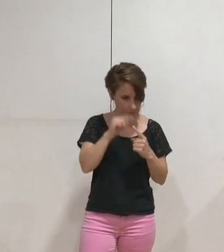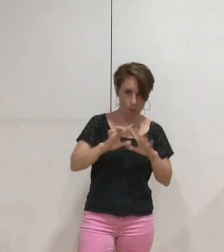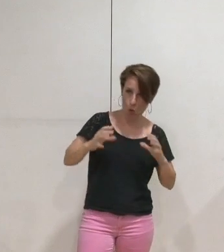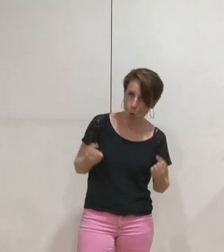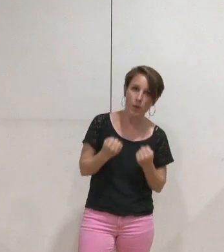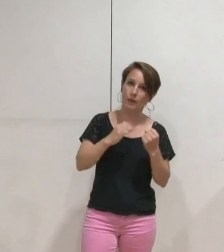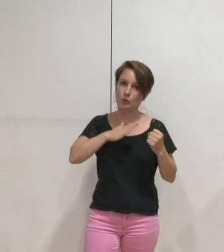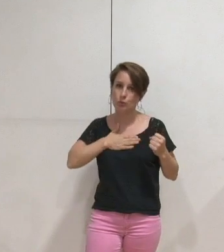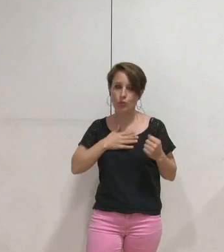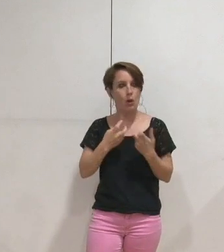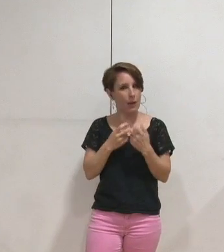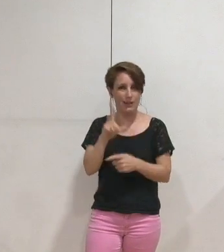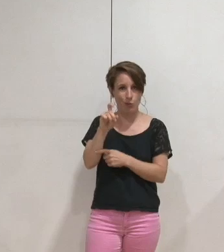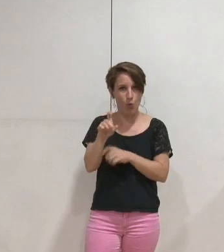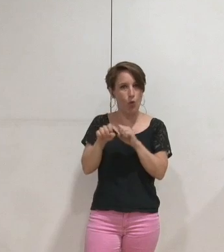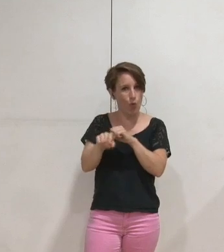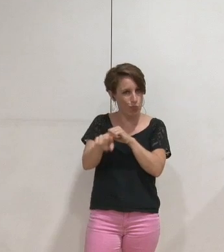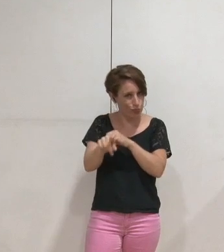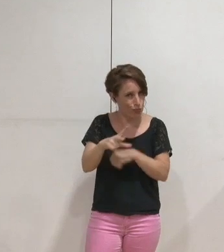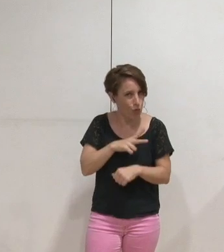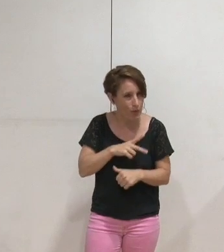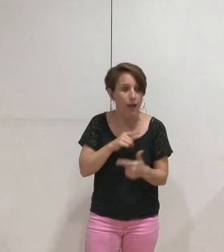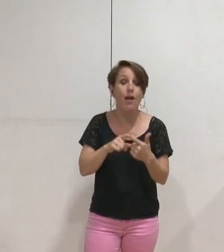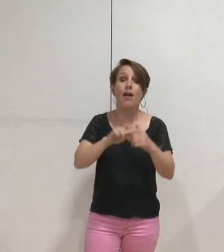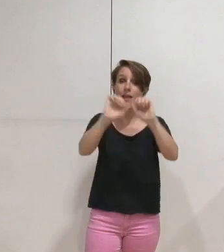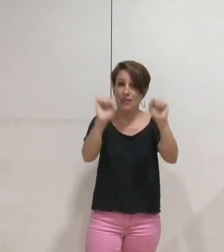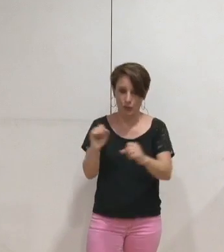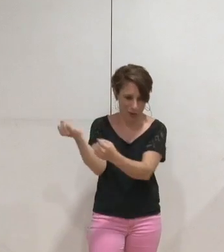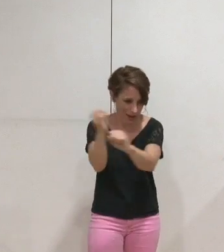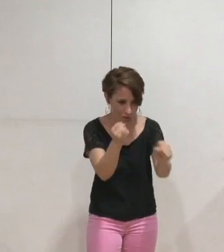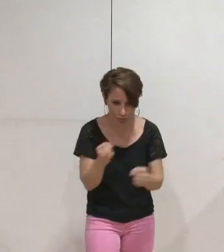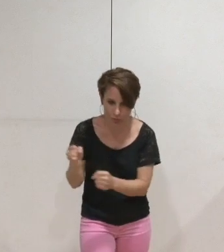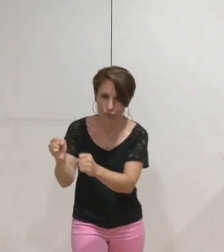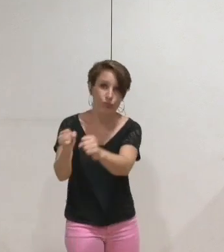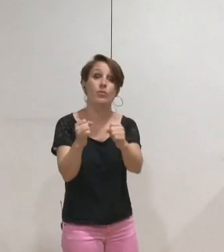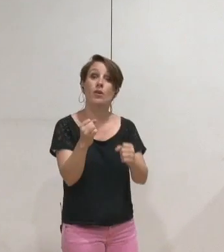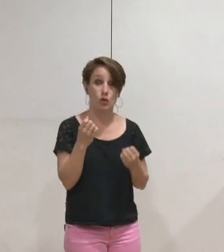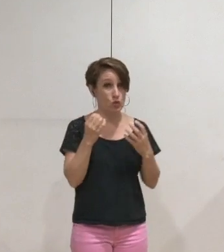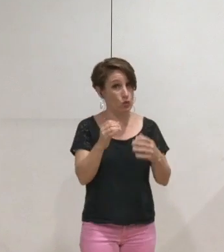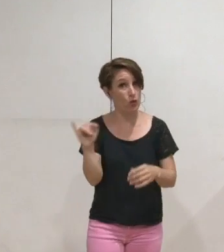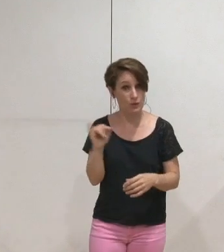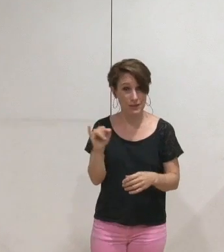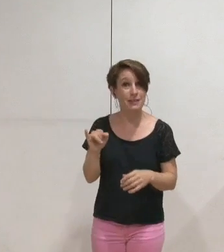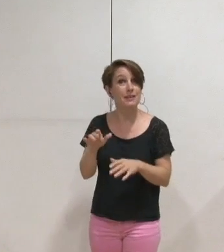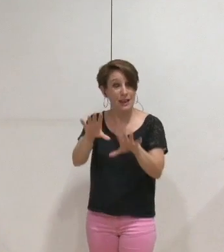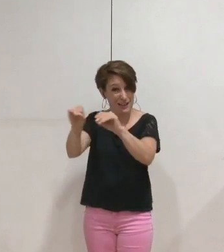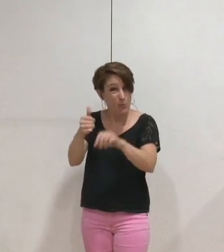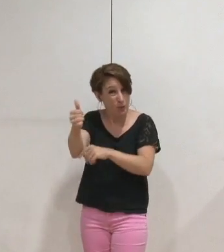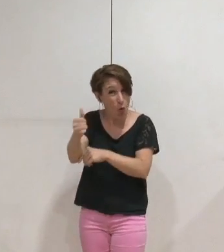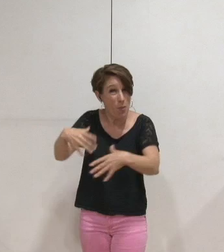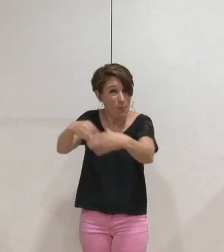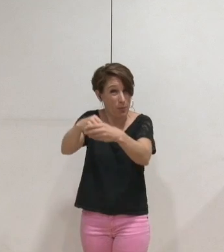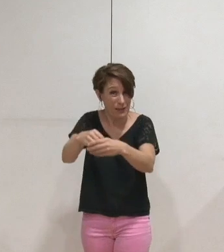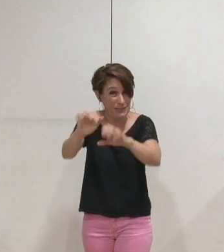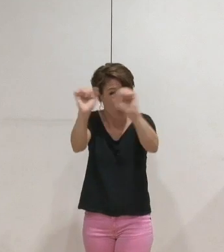assumant également le nettoyage qui est fait dans bien des cas directement par les habitants des bidonville nous avons